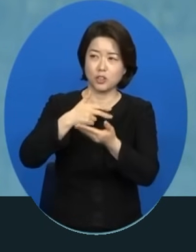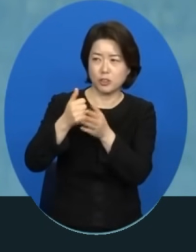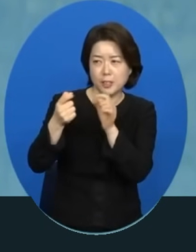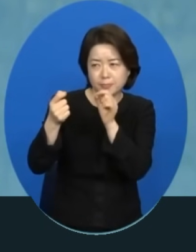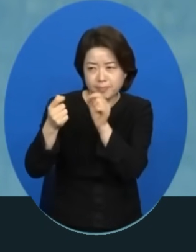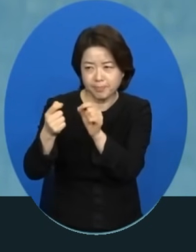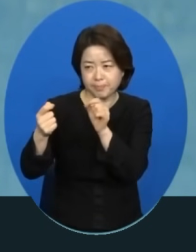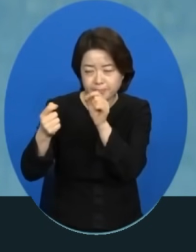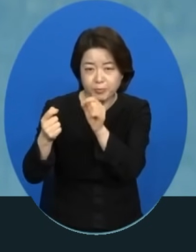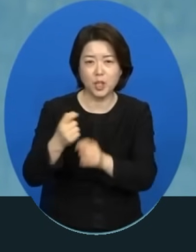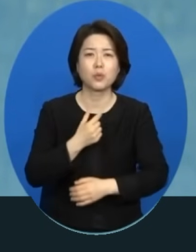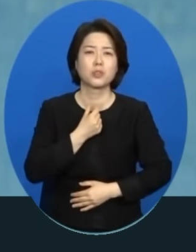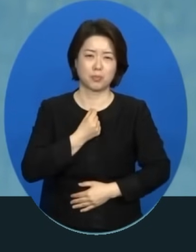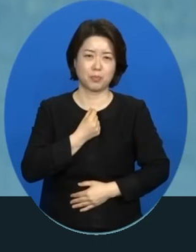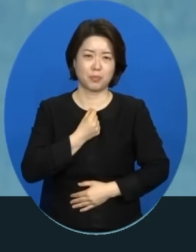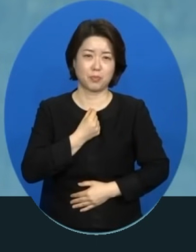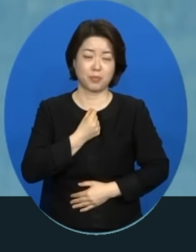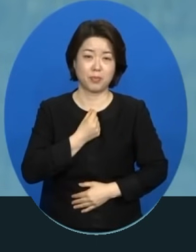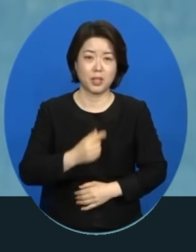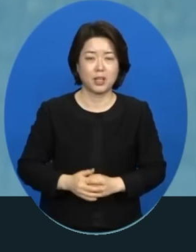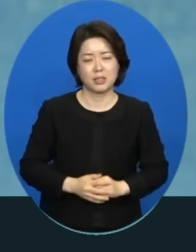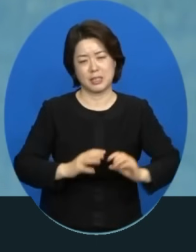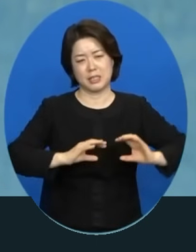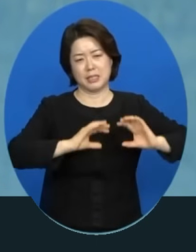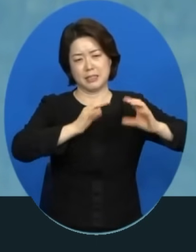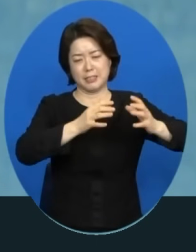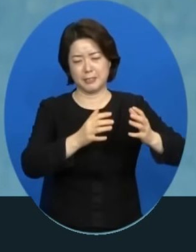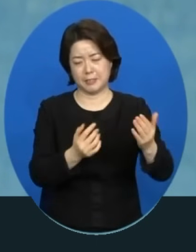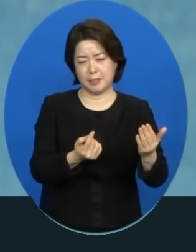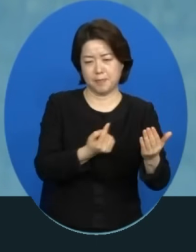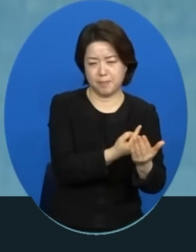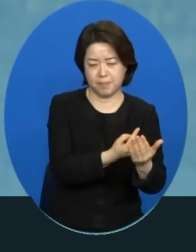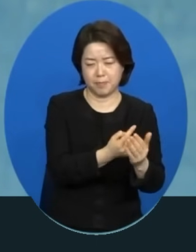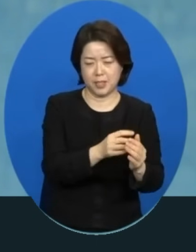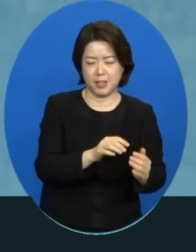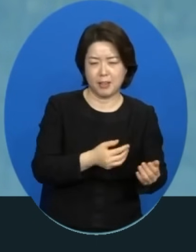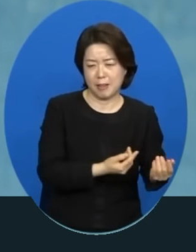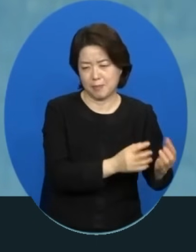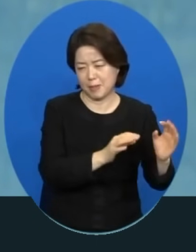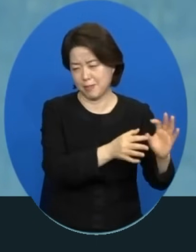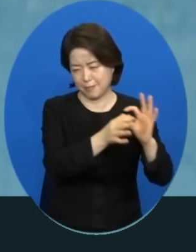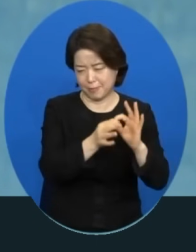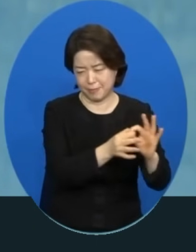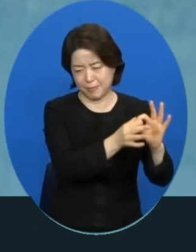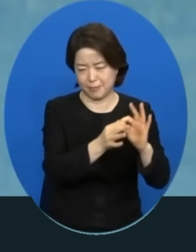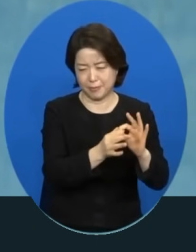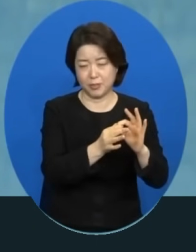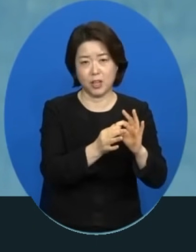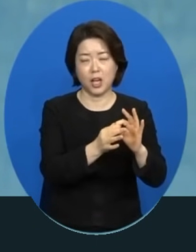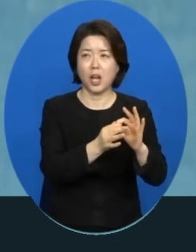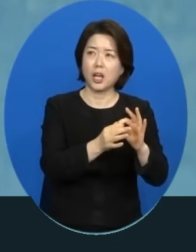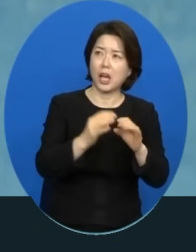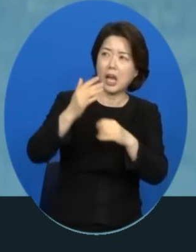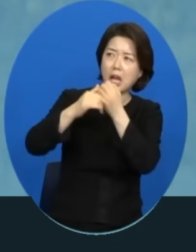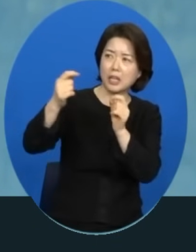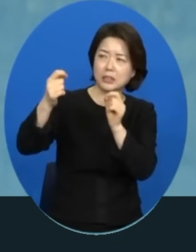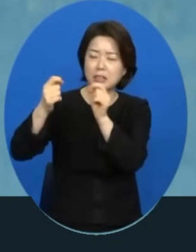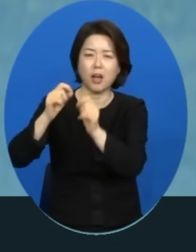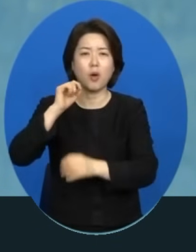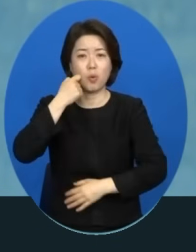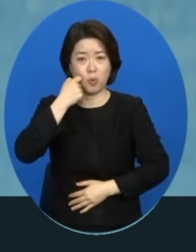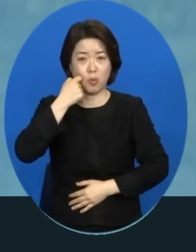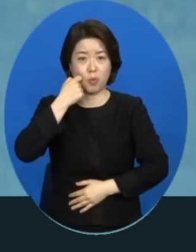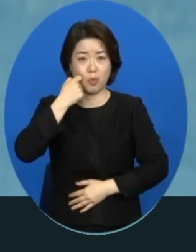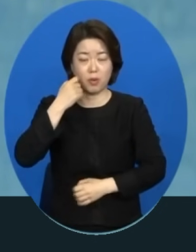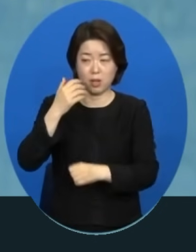더 다가가고 싶은데 세상에 매여서 쉽지 않다는 겁니다. 그러면서 하나님을 믿기는